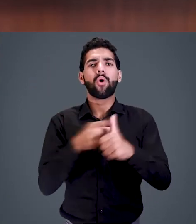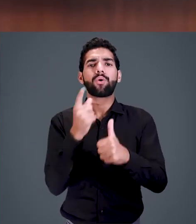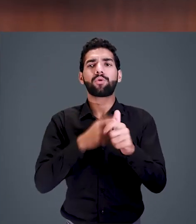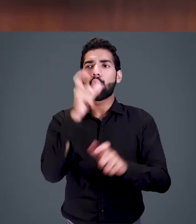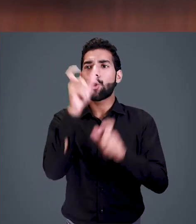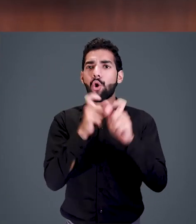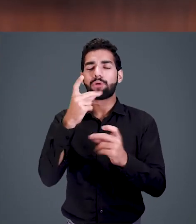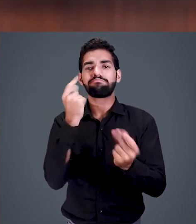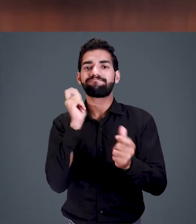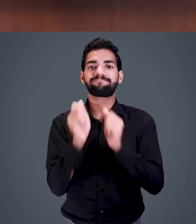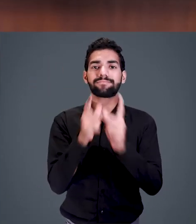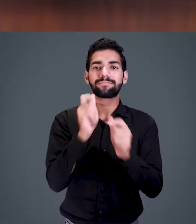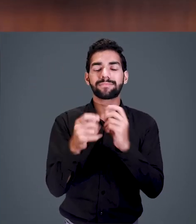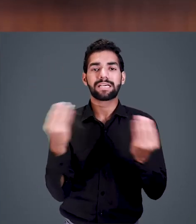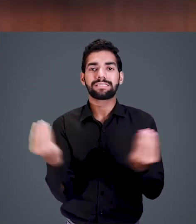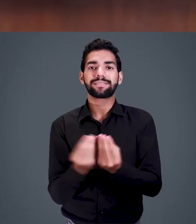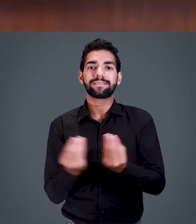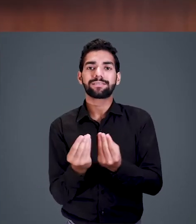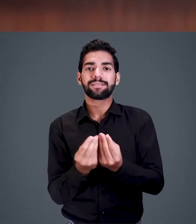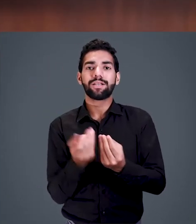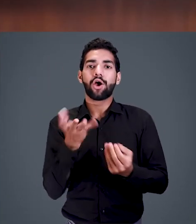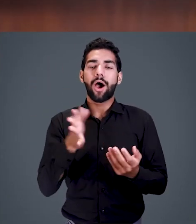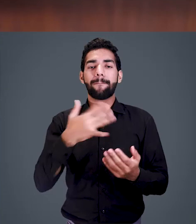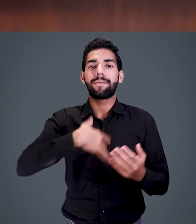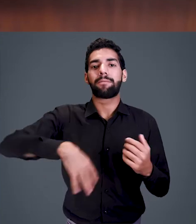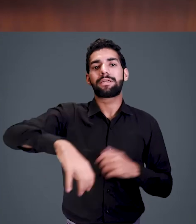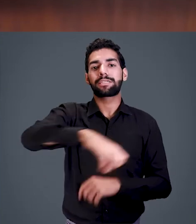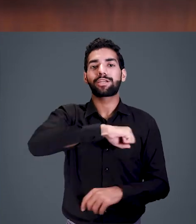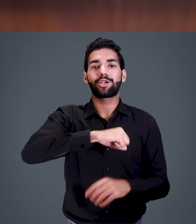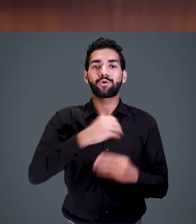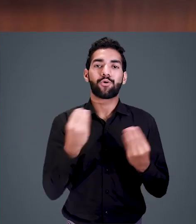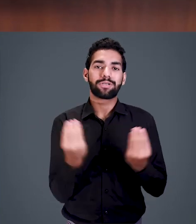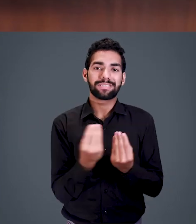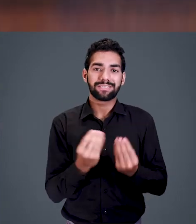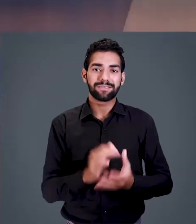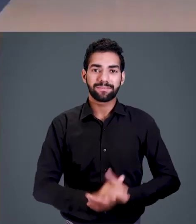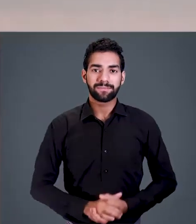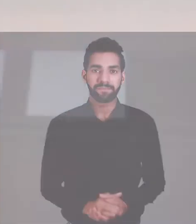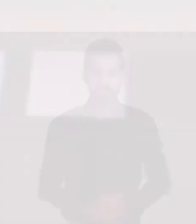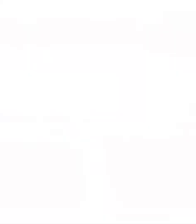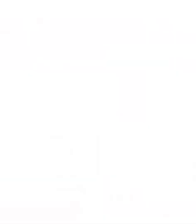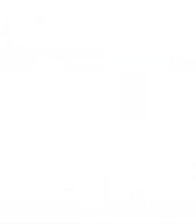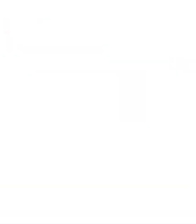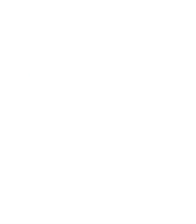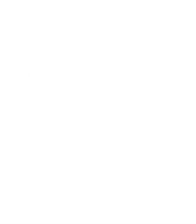آٹومیٹکلی لوگوں کی پرچیزنگ پاور بھی بہتر ہو جائے گی اور ہم انفلیشن پہ قابو پا سکیں گے.